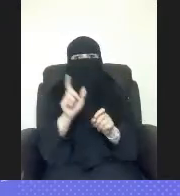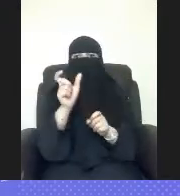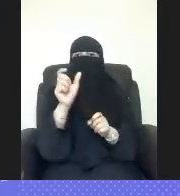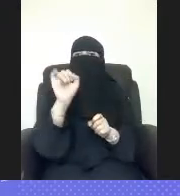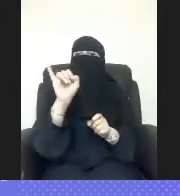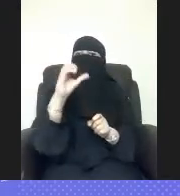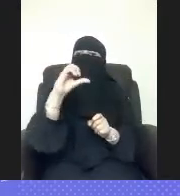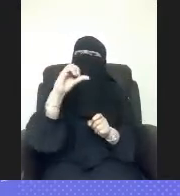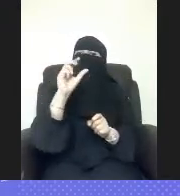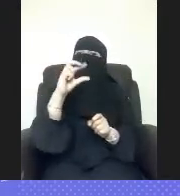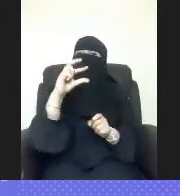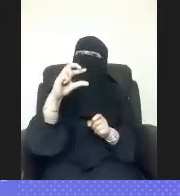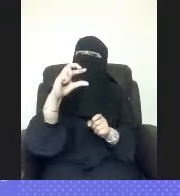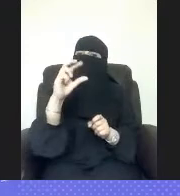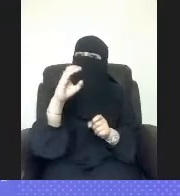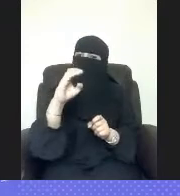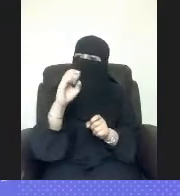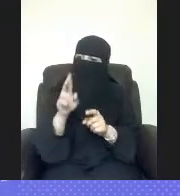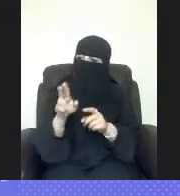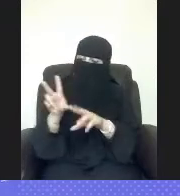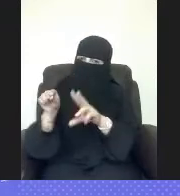تزامني ونموذج غير تزامني،